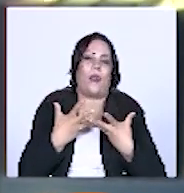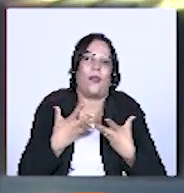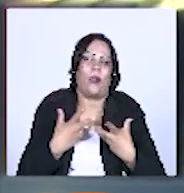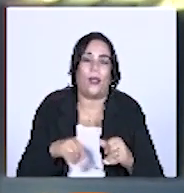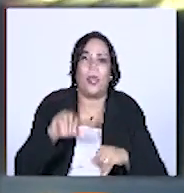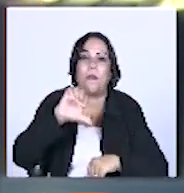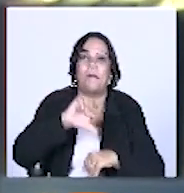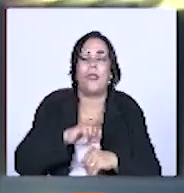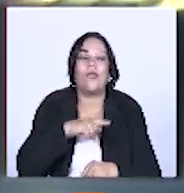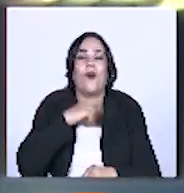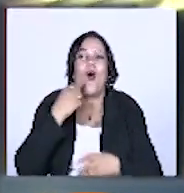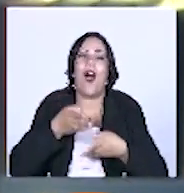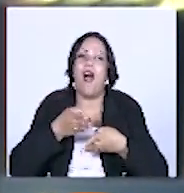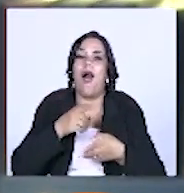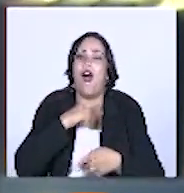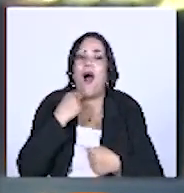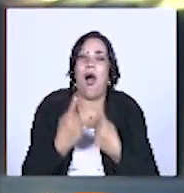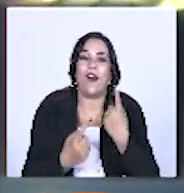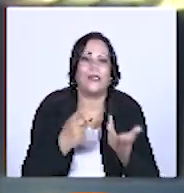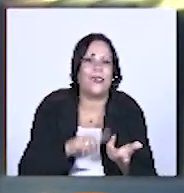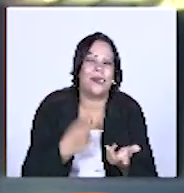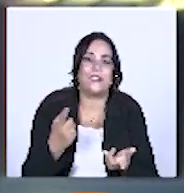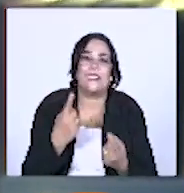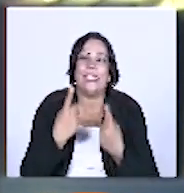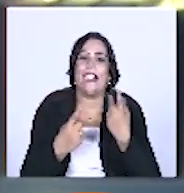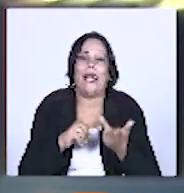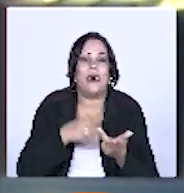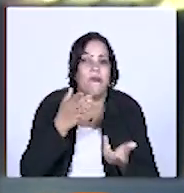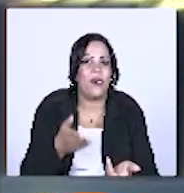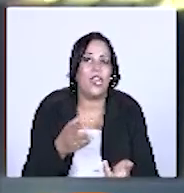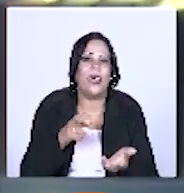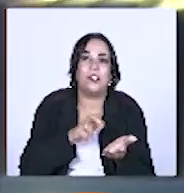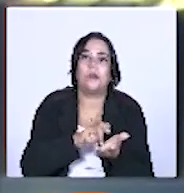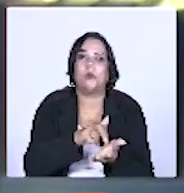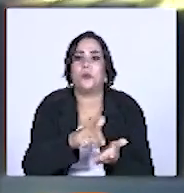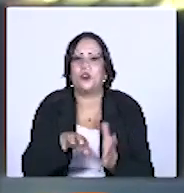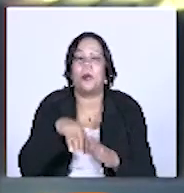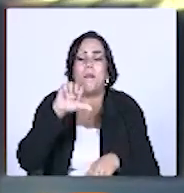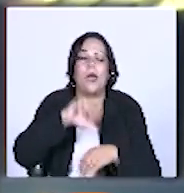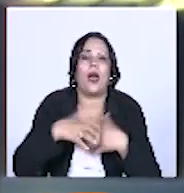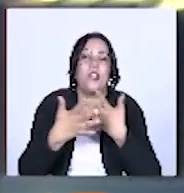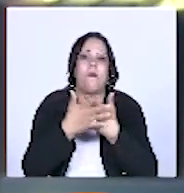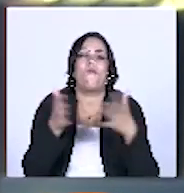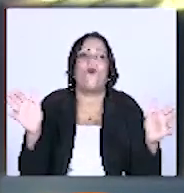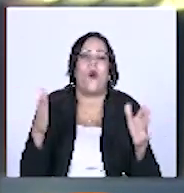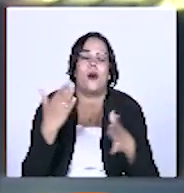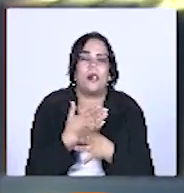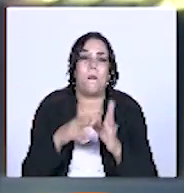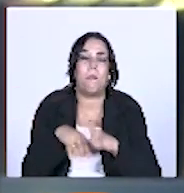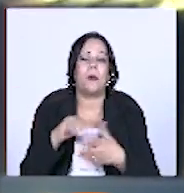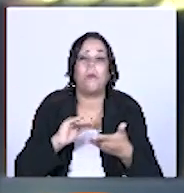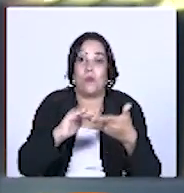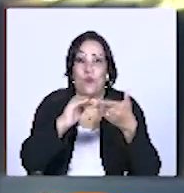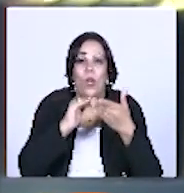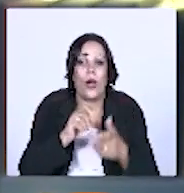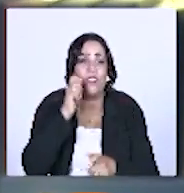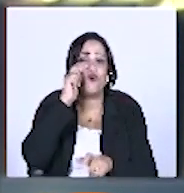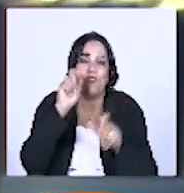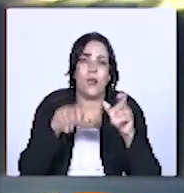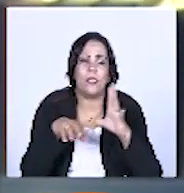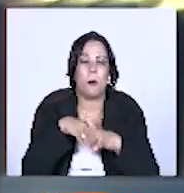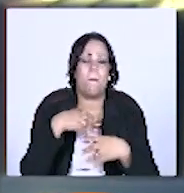نمشي في مكان اخضر ان احنا نبص على خضره ان احنا نمشي في جنينه نمشي في مكان مفتوح دي كلها من الامور اللي بتساعد الواحد